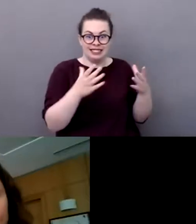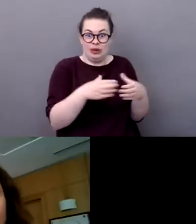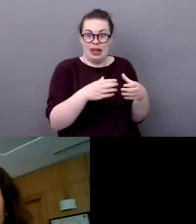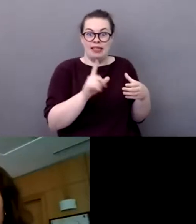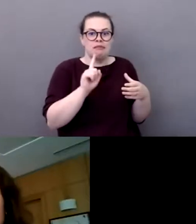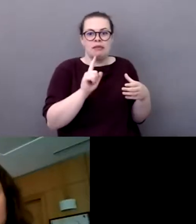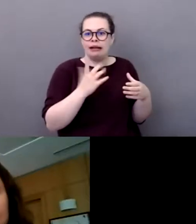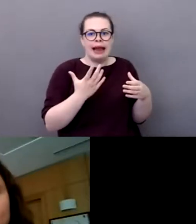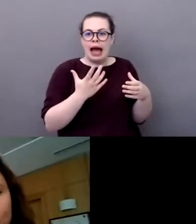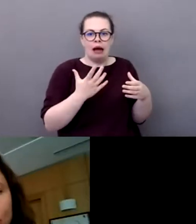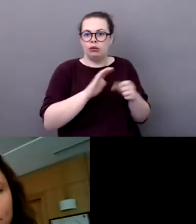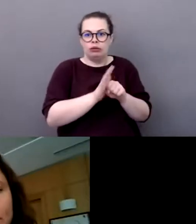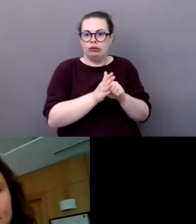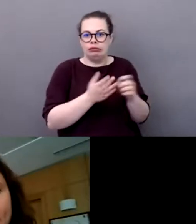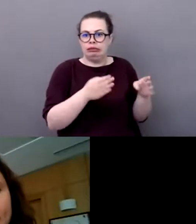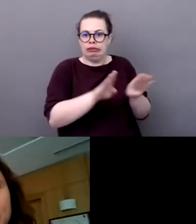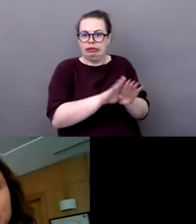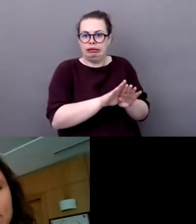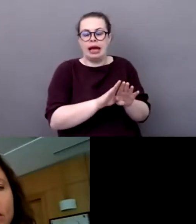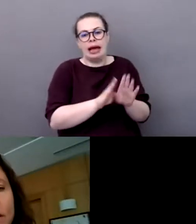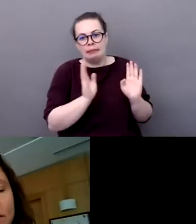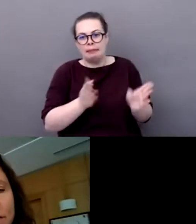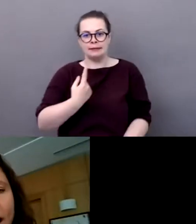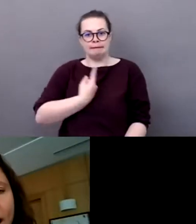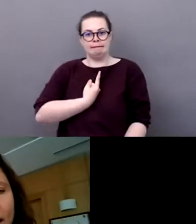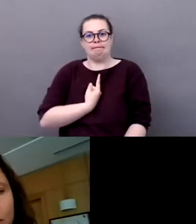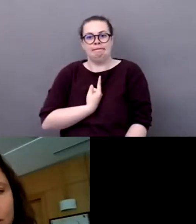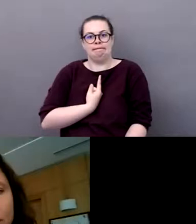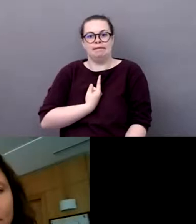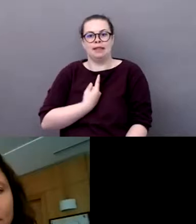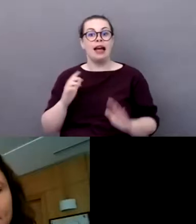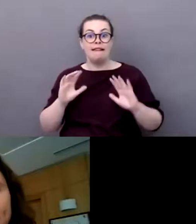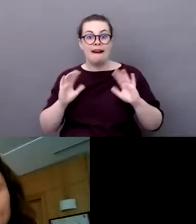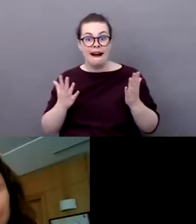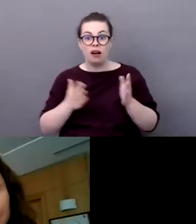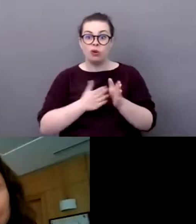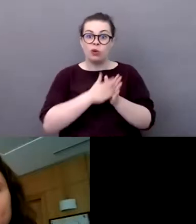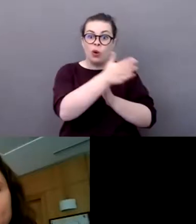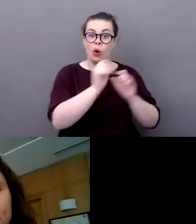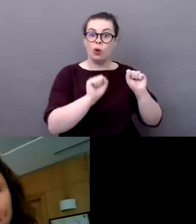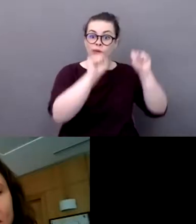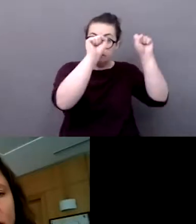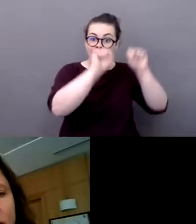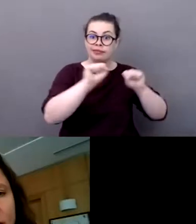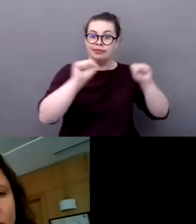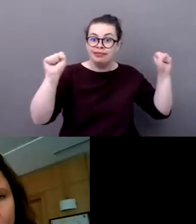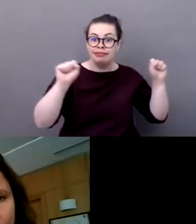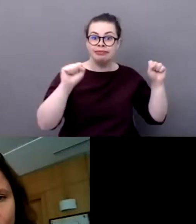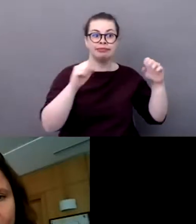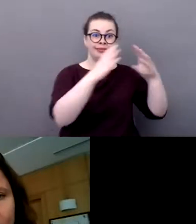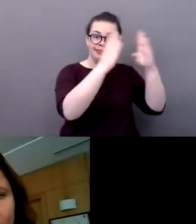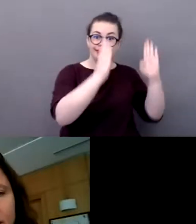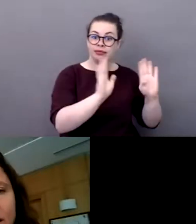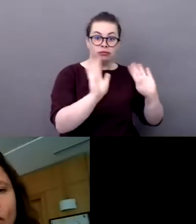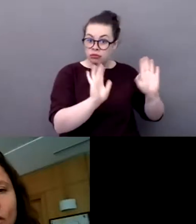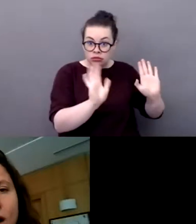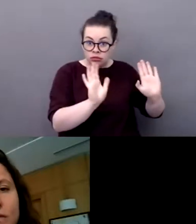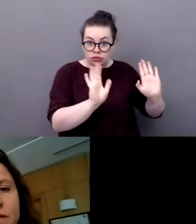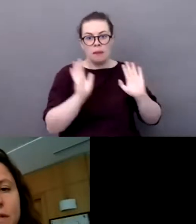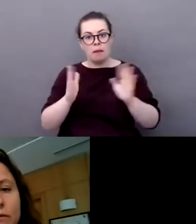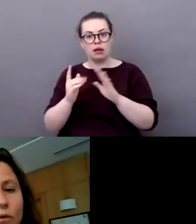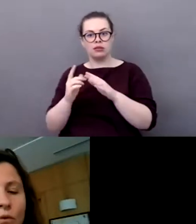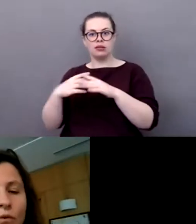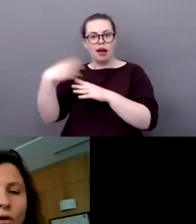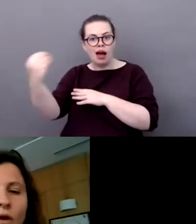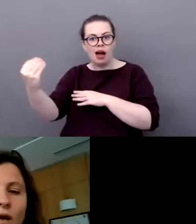à nous, institutions ministérielles, aussi collectivités, à réfléchir à comment se partager cet espace public parce qu'il y en aura